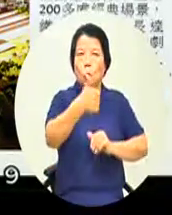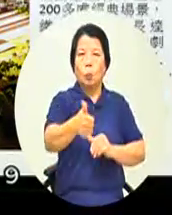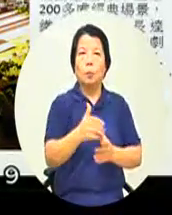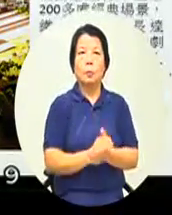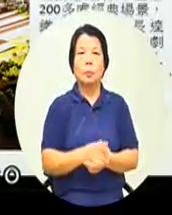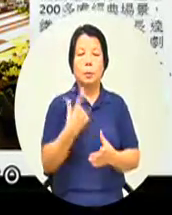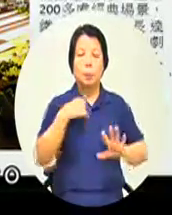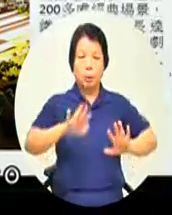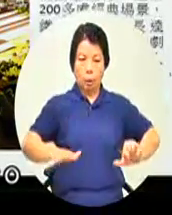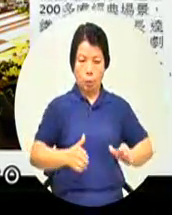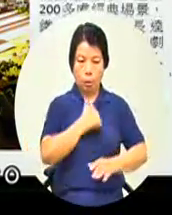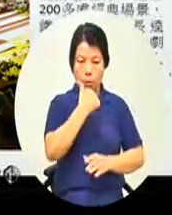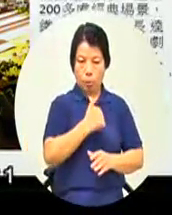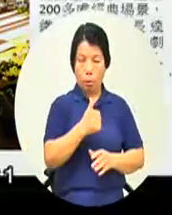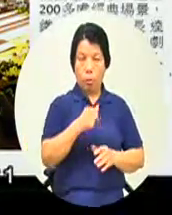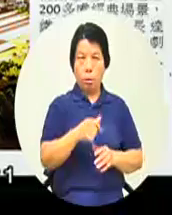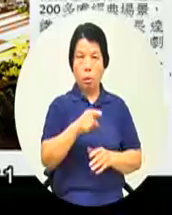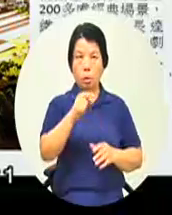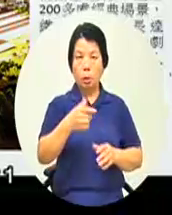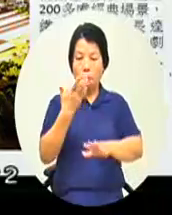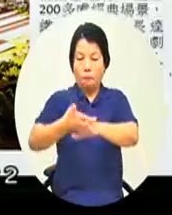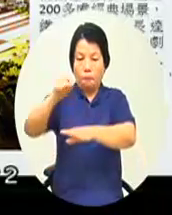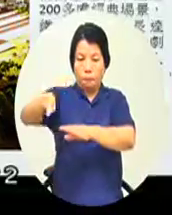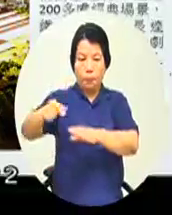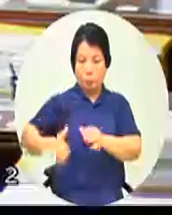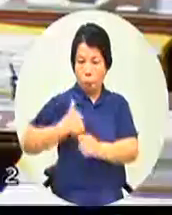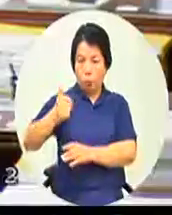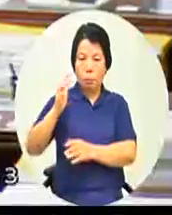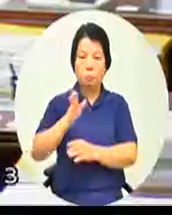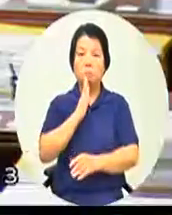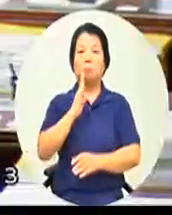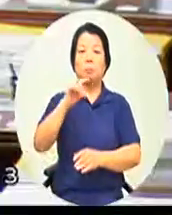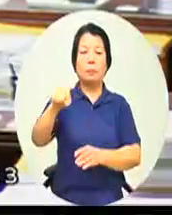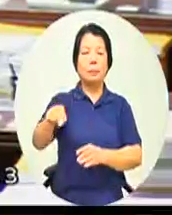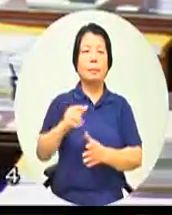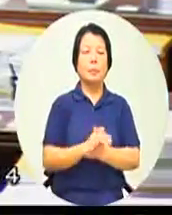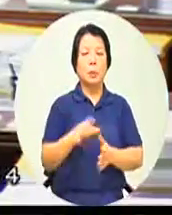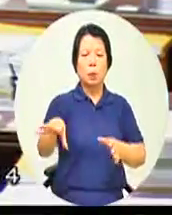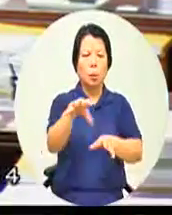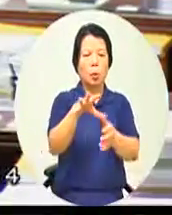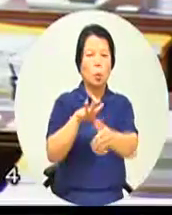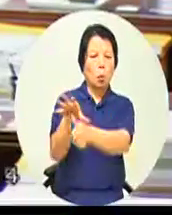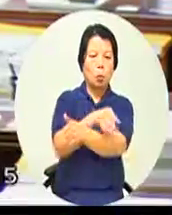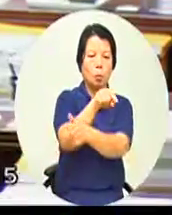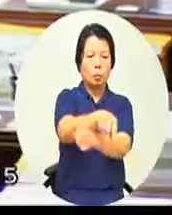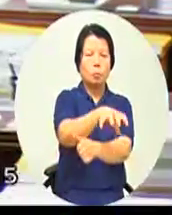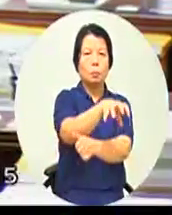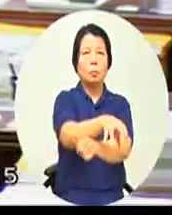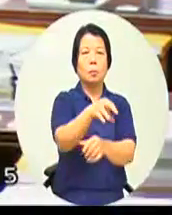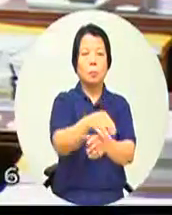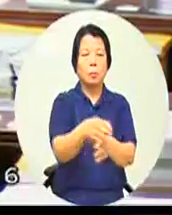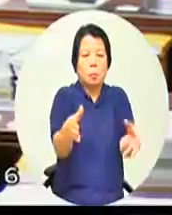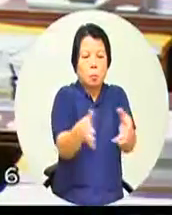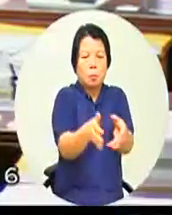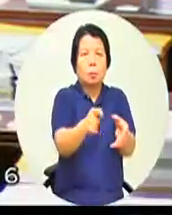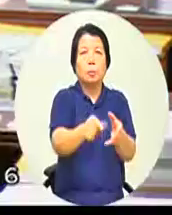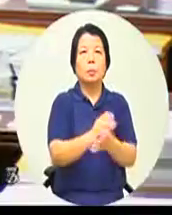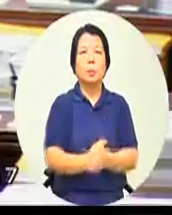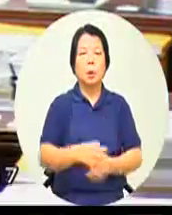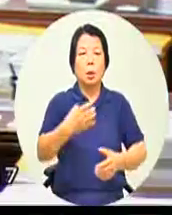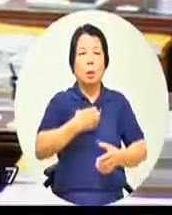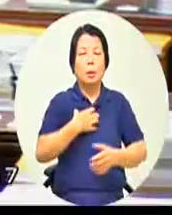的实物的东西在那个地方了哈。那我们也很期待，我们好不容易。我跟着这个哈马星